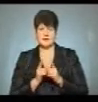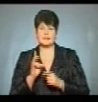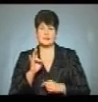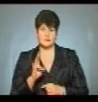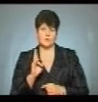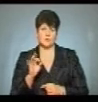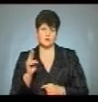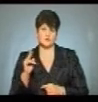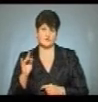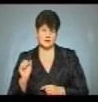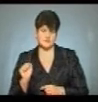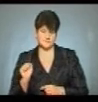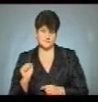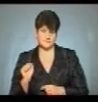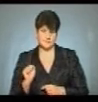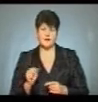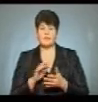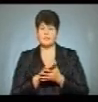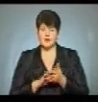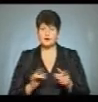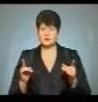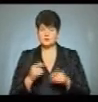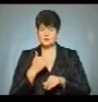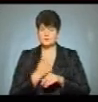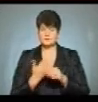Куцовська. І далі коротко про головні події дня.